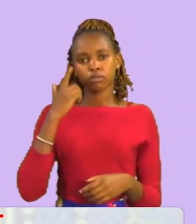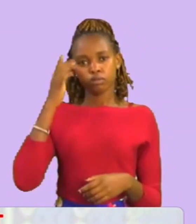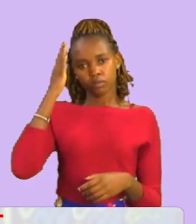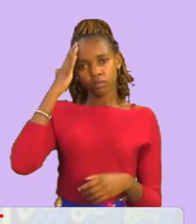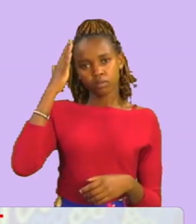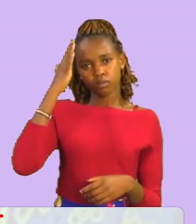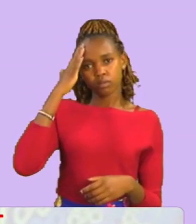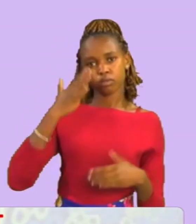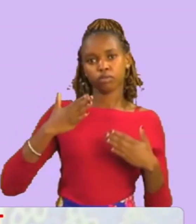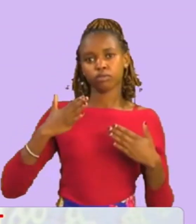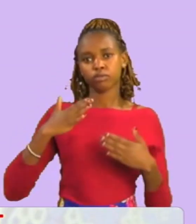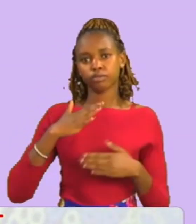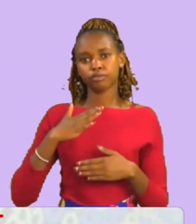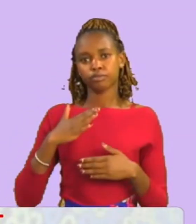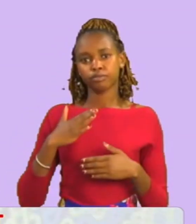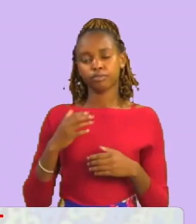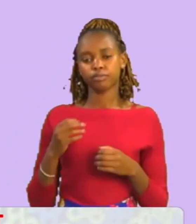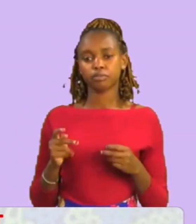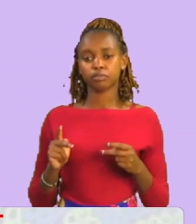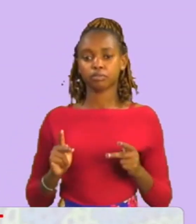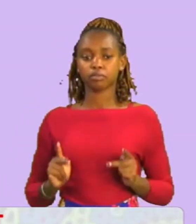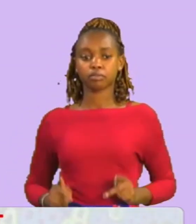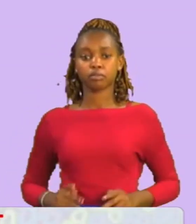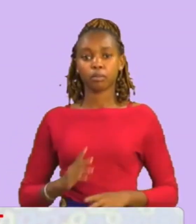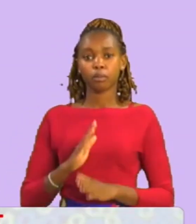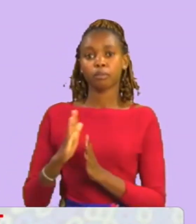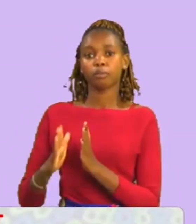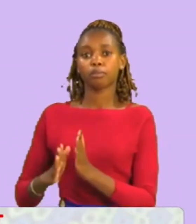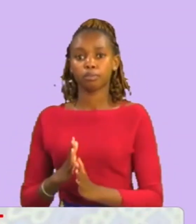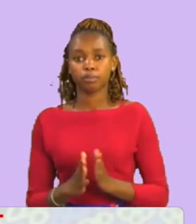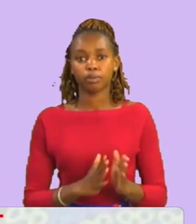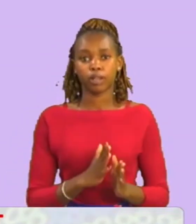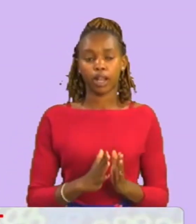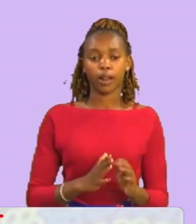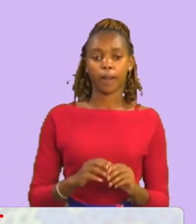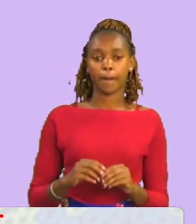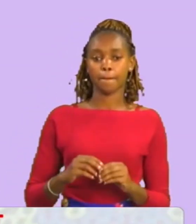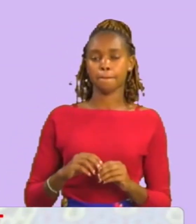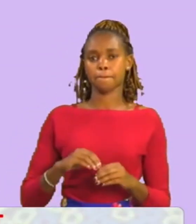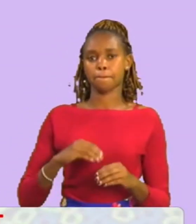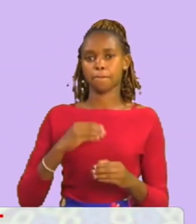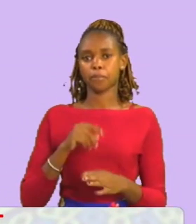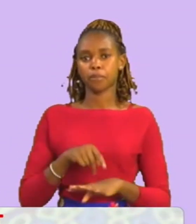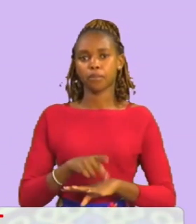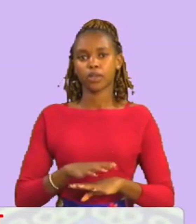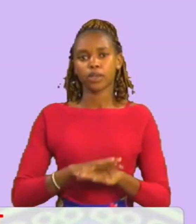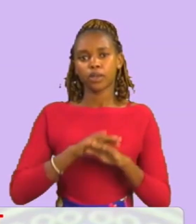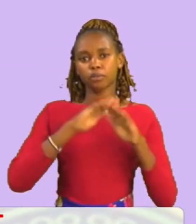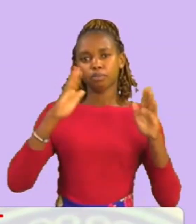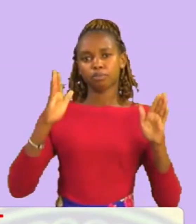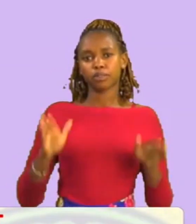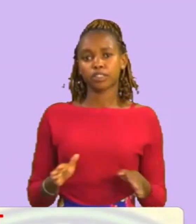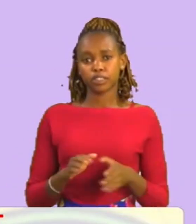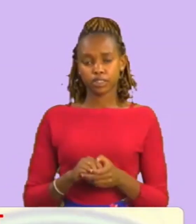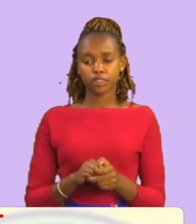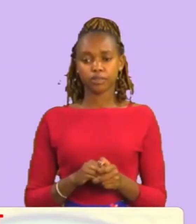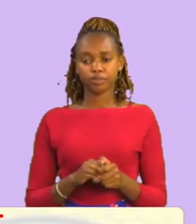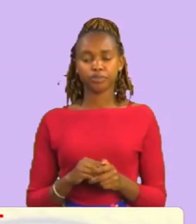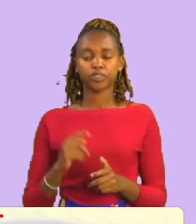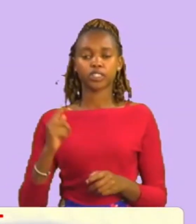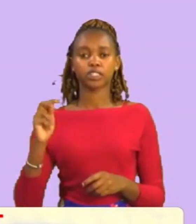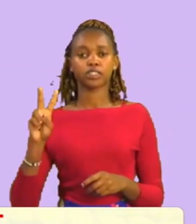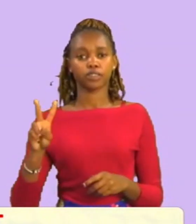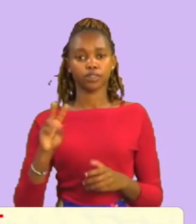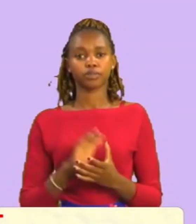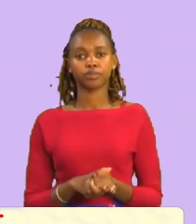mtu alikuwa na ile vision ya kubai 75 inch. Bro. Na ameiweka ndani ya bed sita. Na anaambia nini? Ampiga ukuta ambao ukuta ndio ukuta mzima.